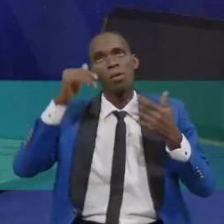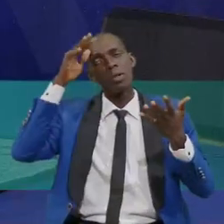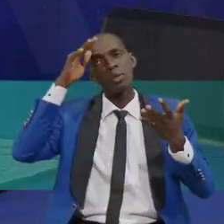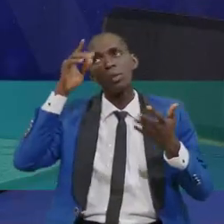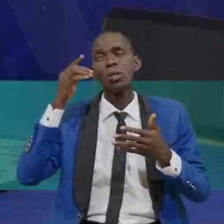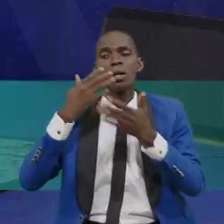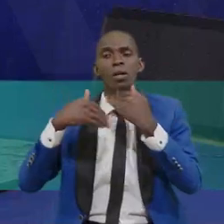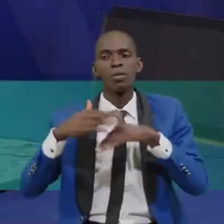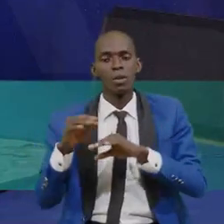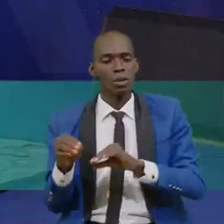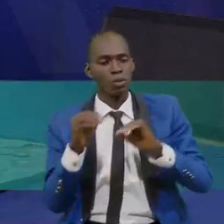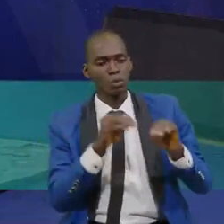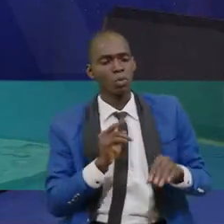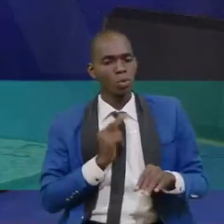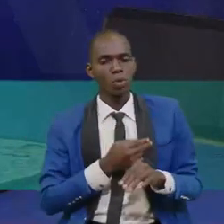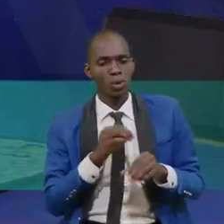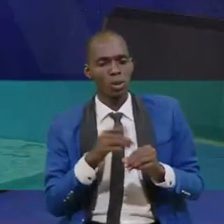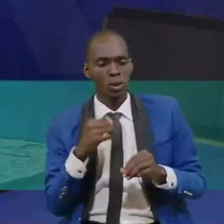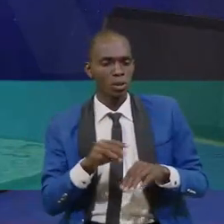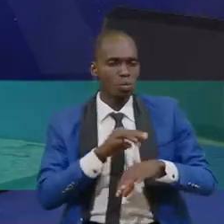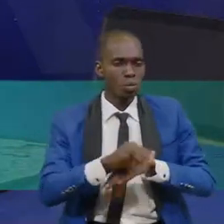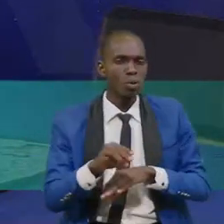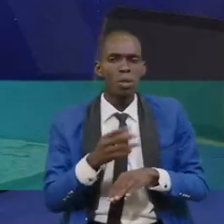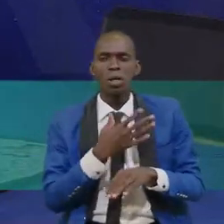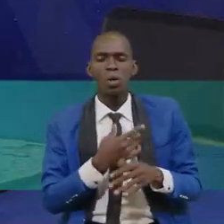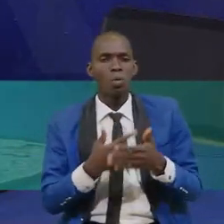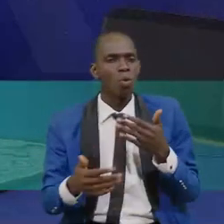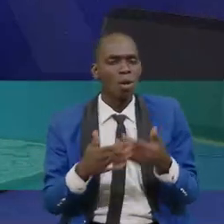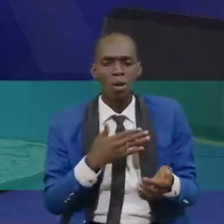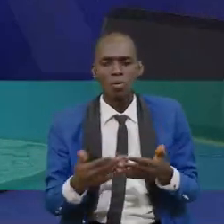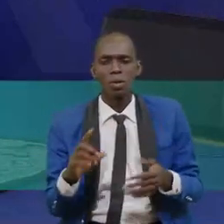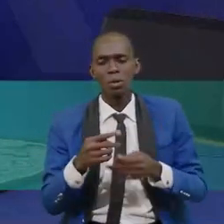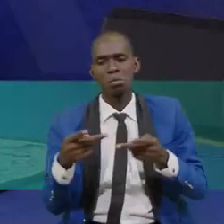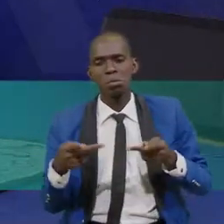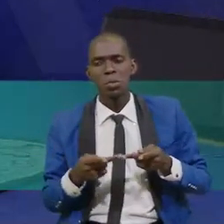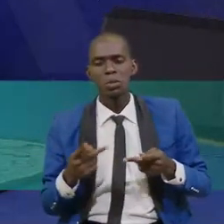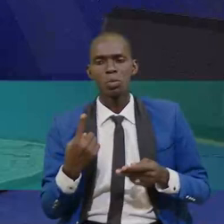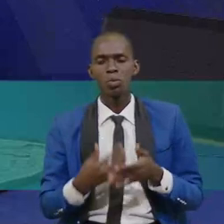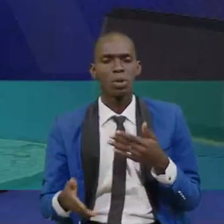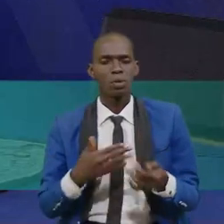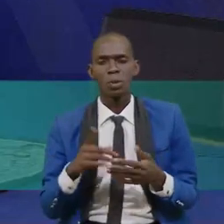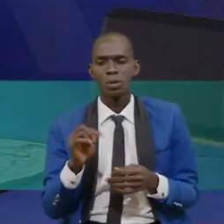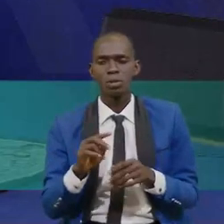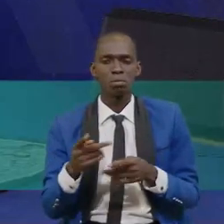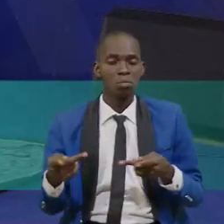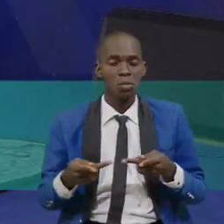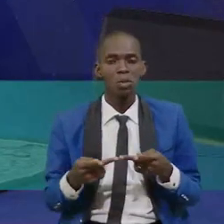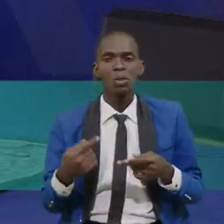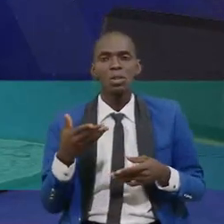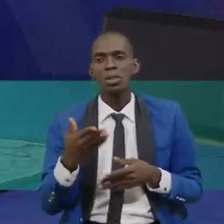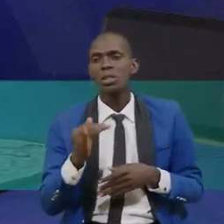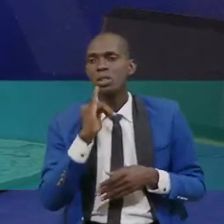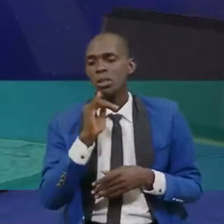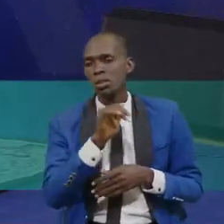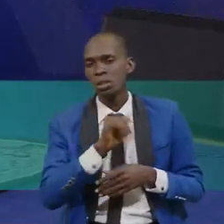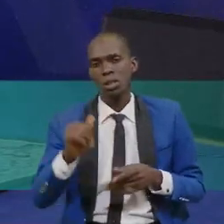dans le ministère, quel que soit le titre et quelle que soit la position, il y a un ministère attendu de nous